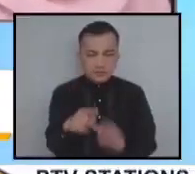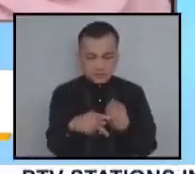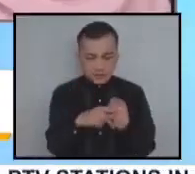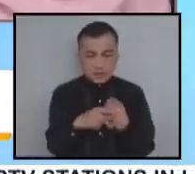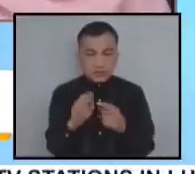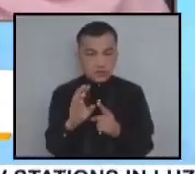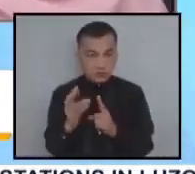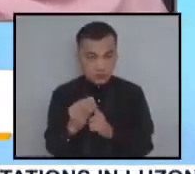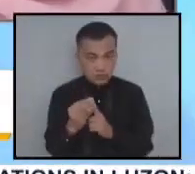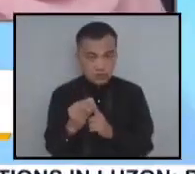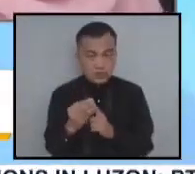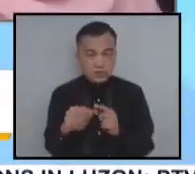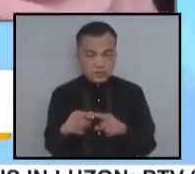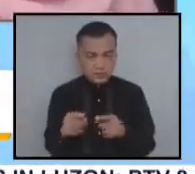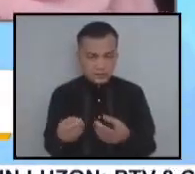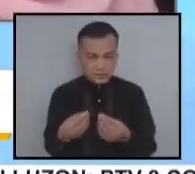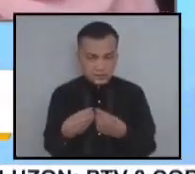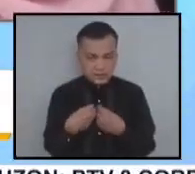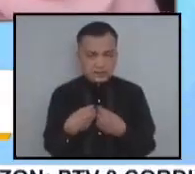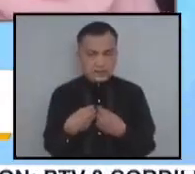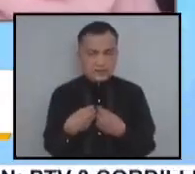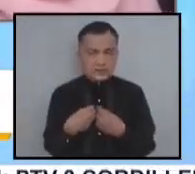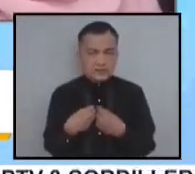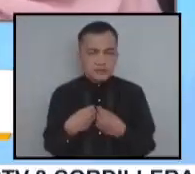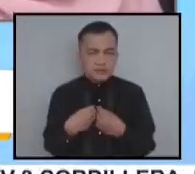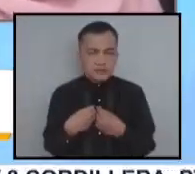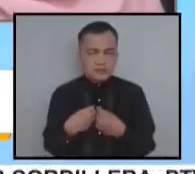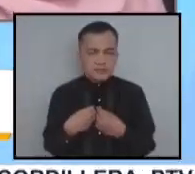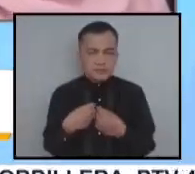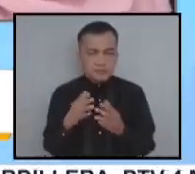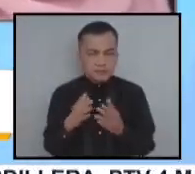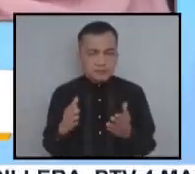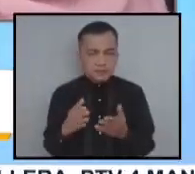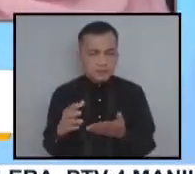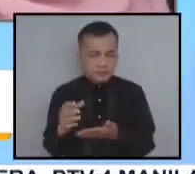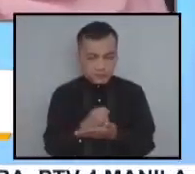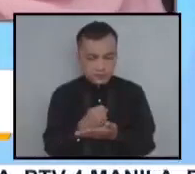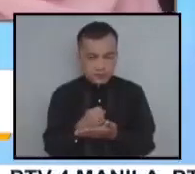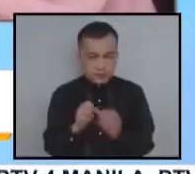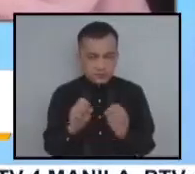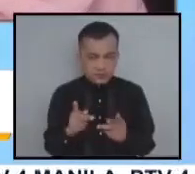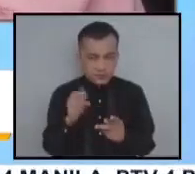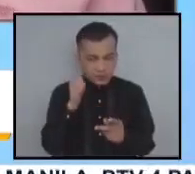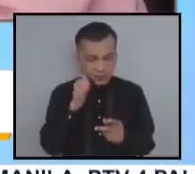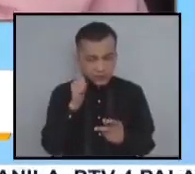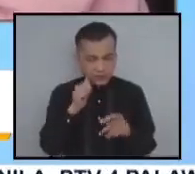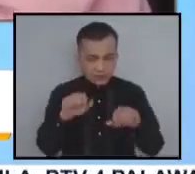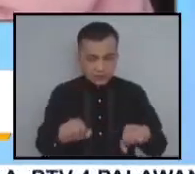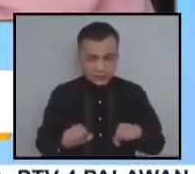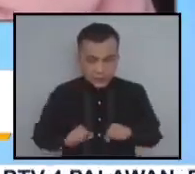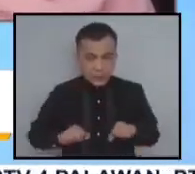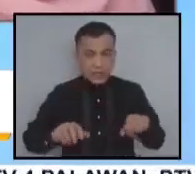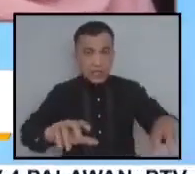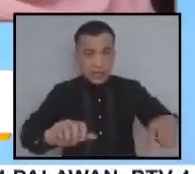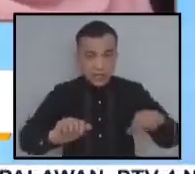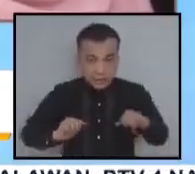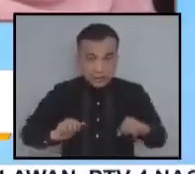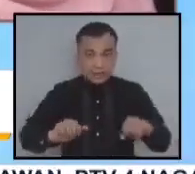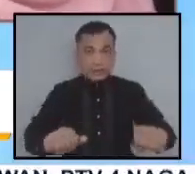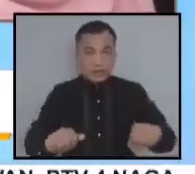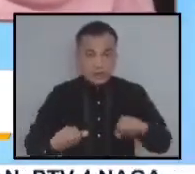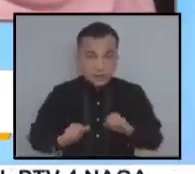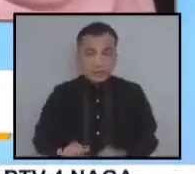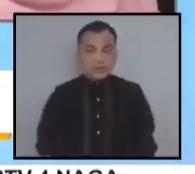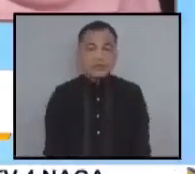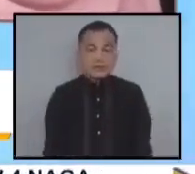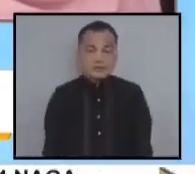kultura, kundi nagbibigay din talaga siya ng malaking income opportunity doon sa mga babaeng nagahabi. So, yun po yung isang